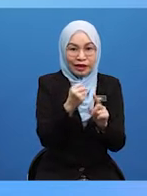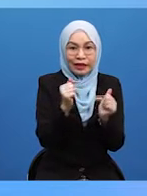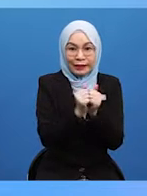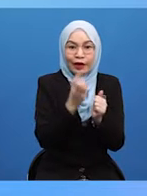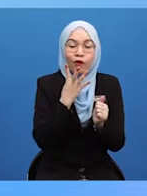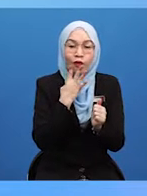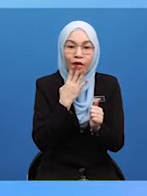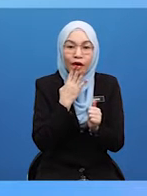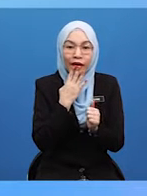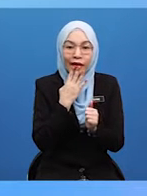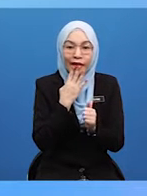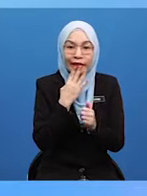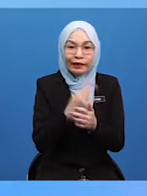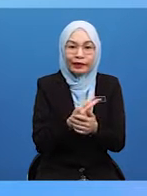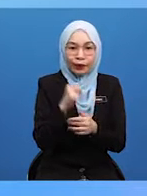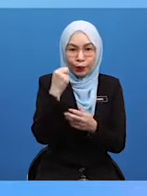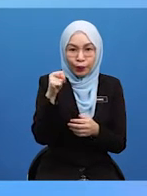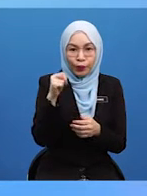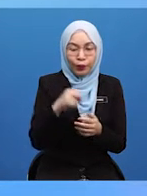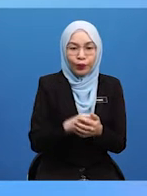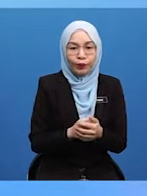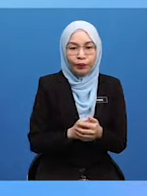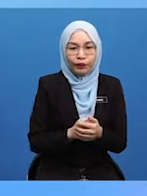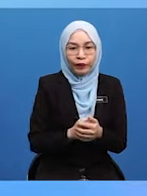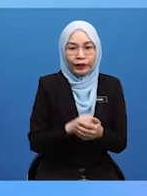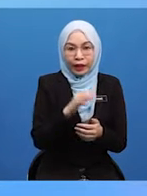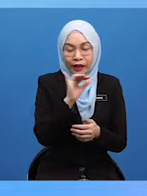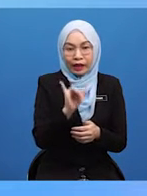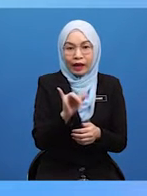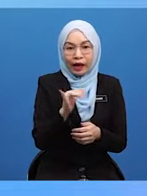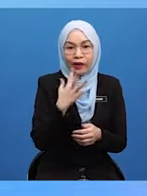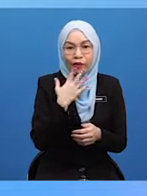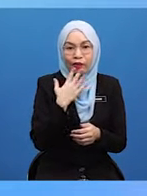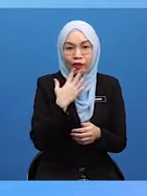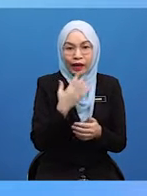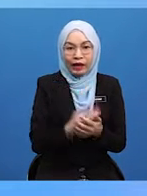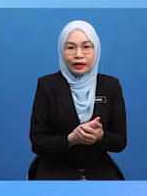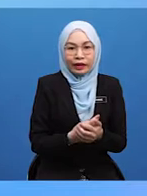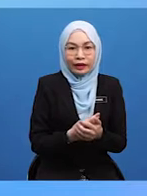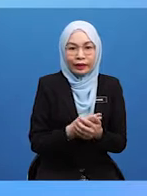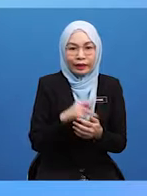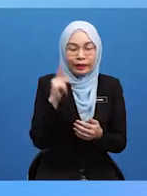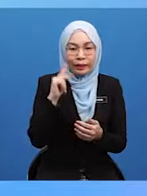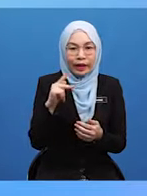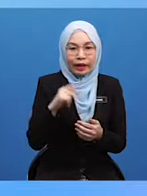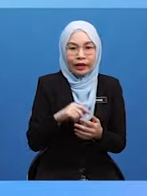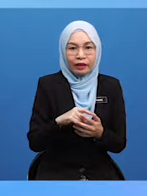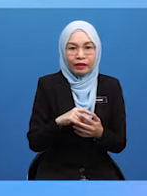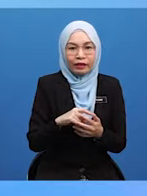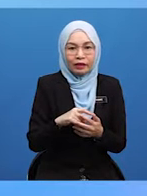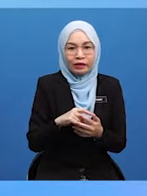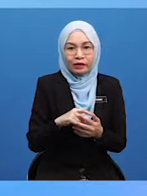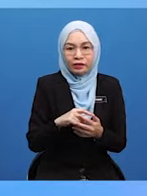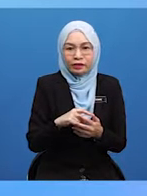ungu. Tulisan yang berwarna coklat adalah huraiannya dan warna oren